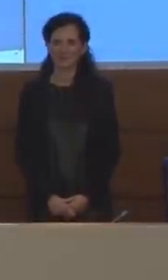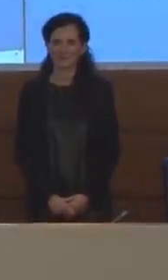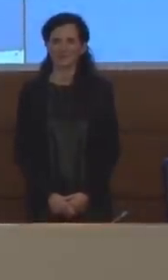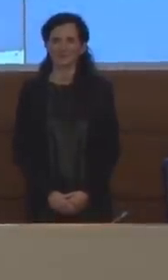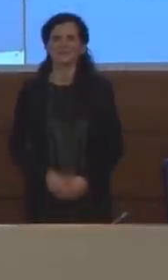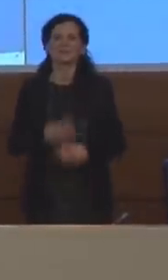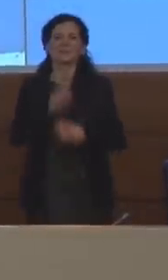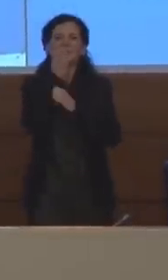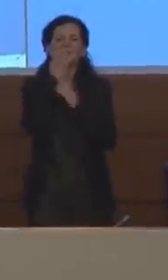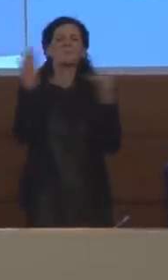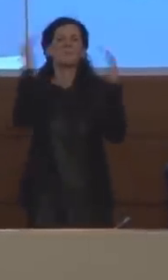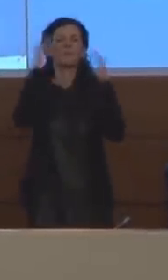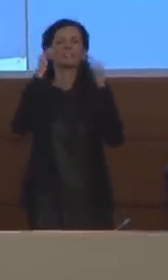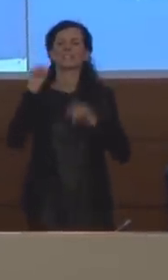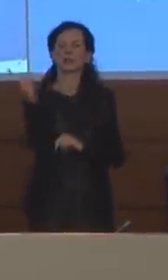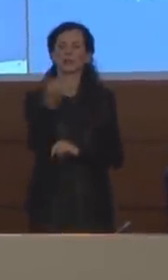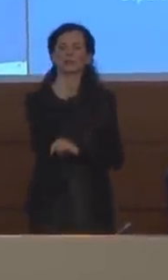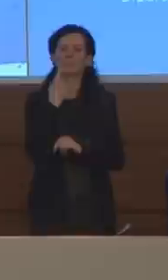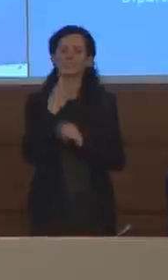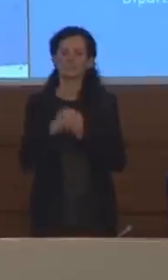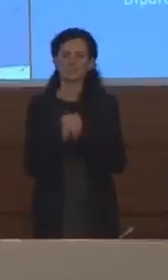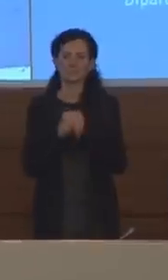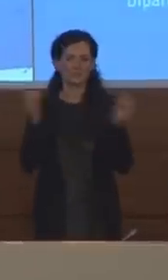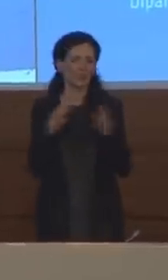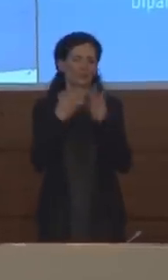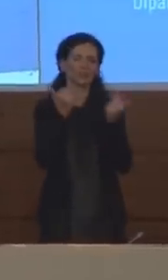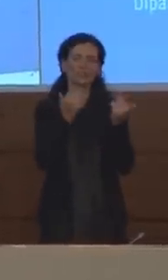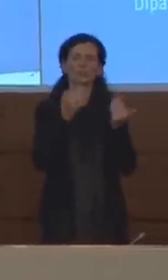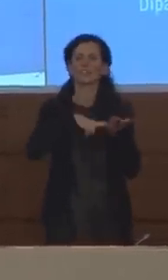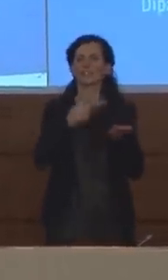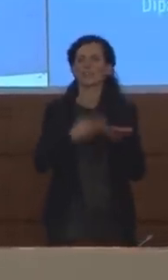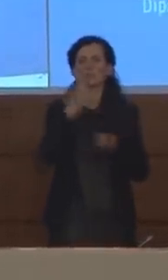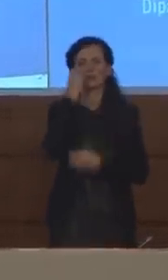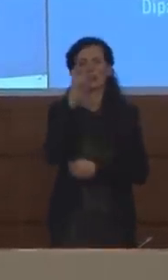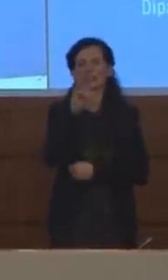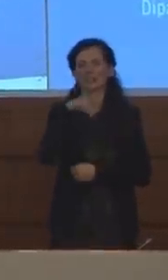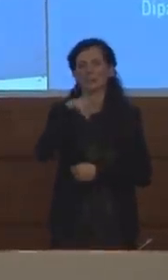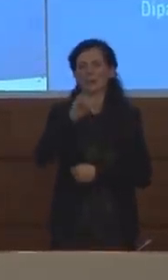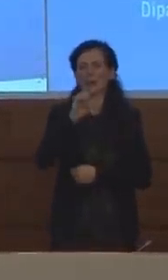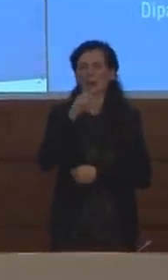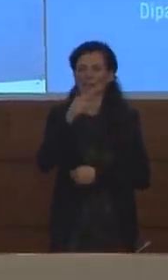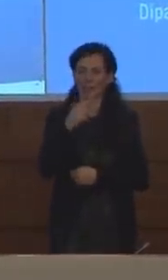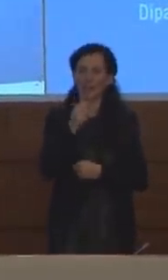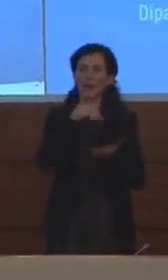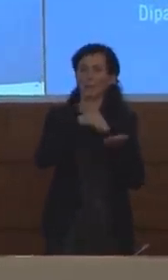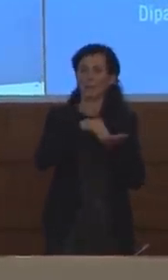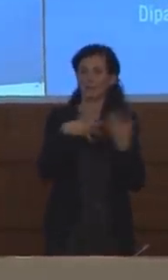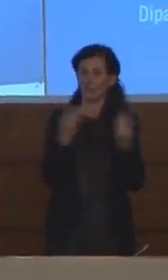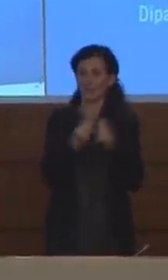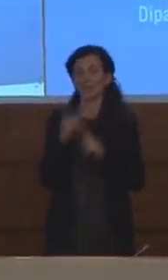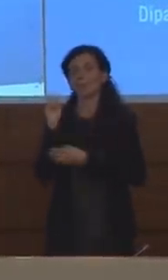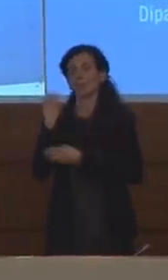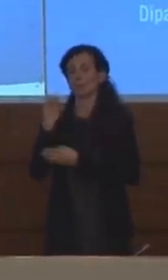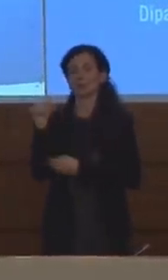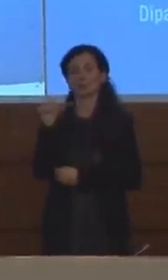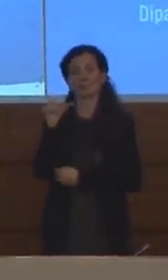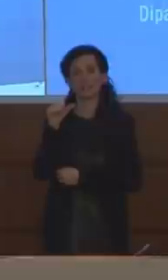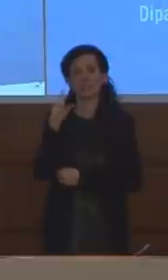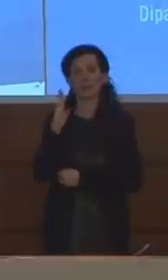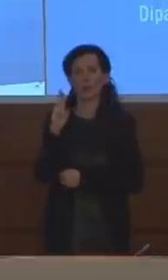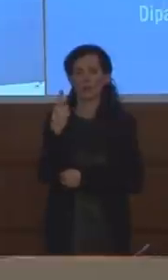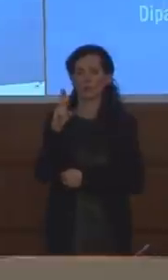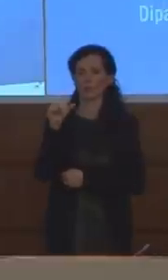buonasera buonasera a tutti salutiamo susanna di pietra che qui con noi è il professor silvio brusaferro